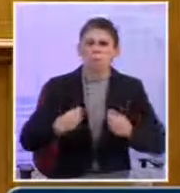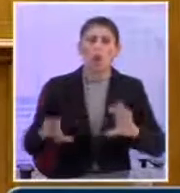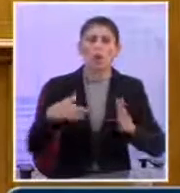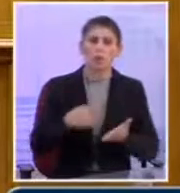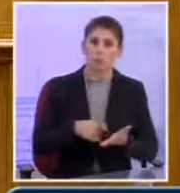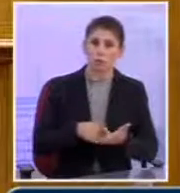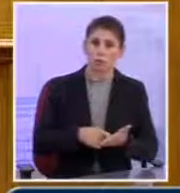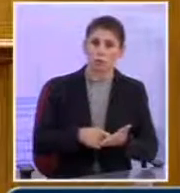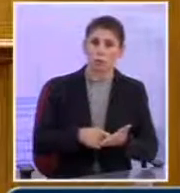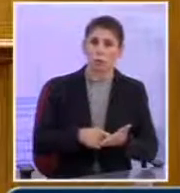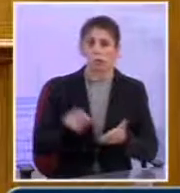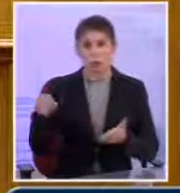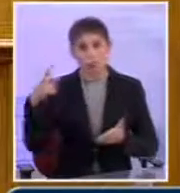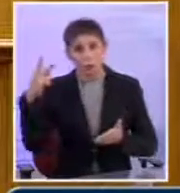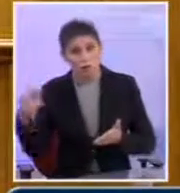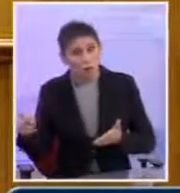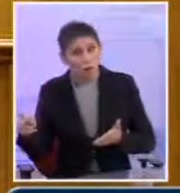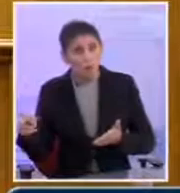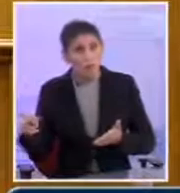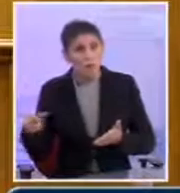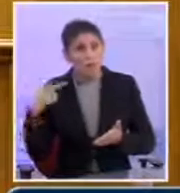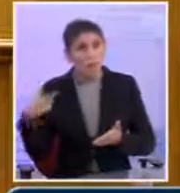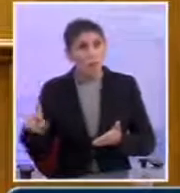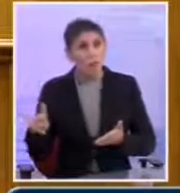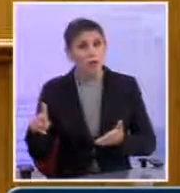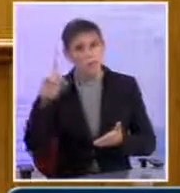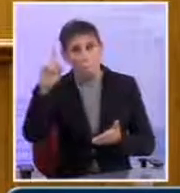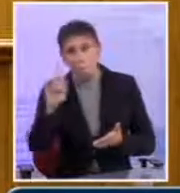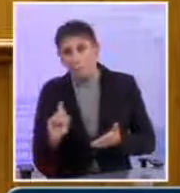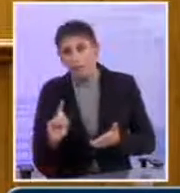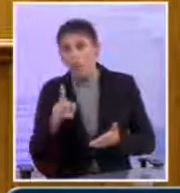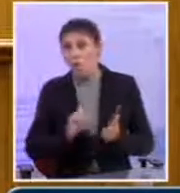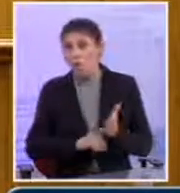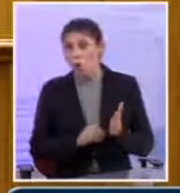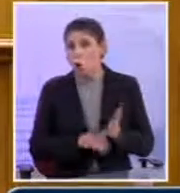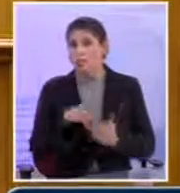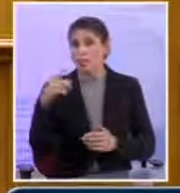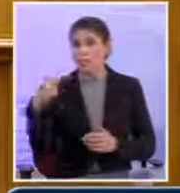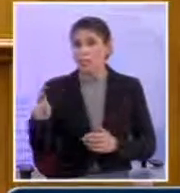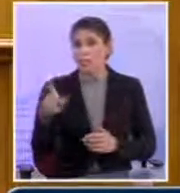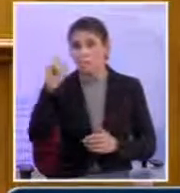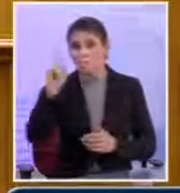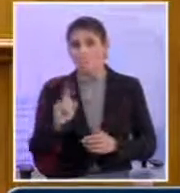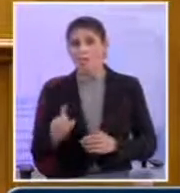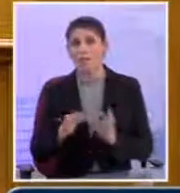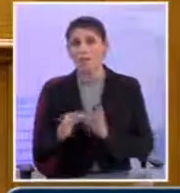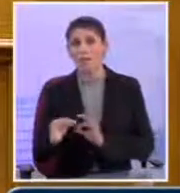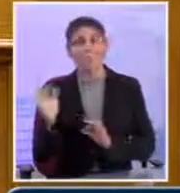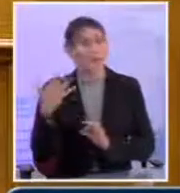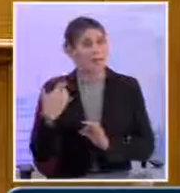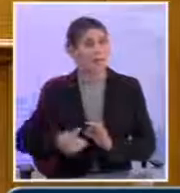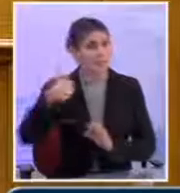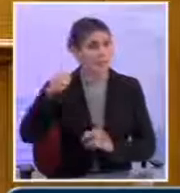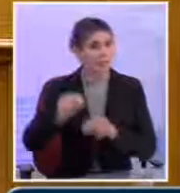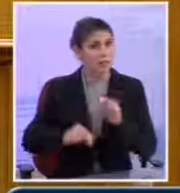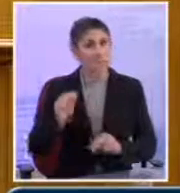φόρους. Ενώ το δικό σας, η δική σας πιθανή νομοθεσία, η δική σας πιθανή εφαρμογή, αν είχατε κερδίσει